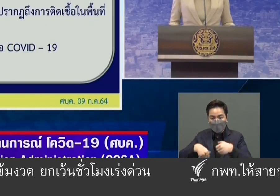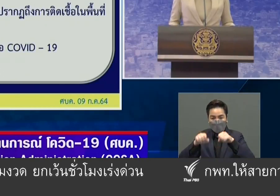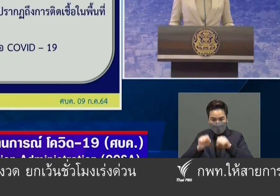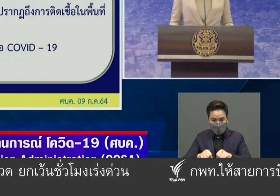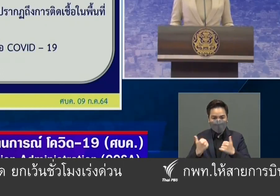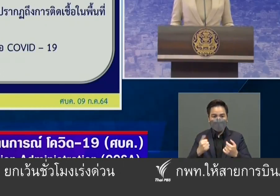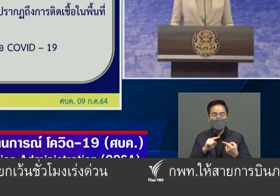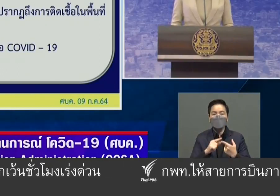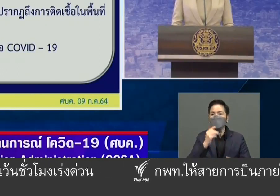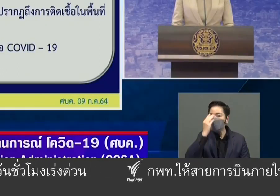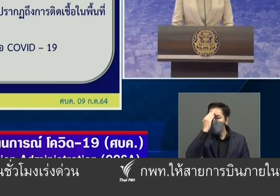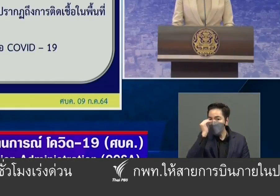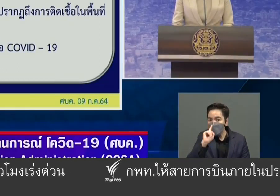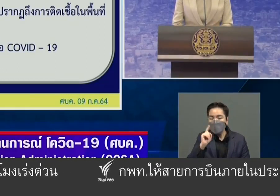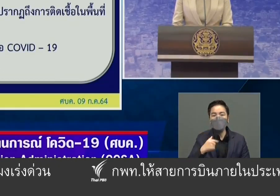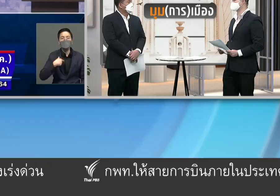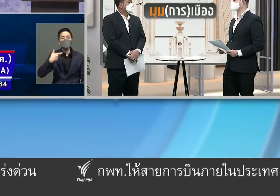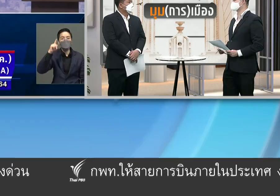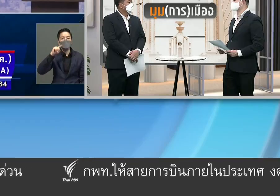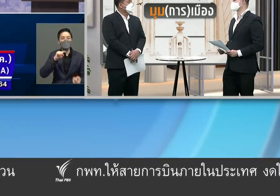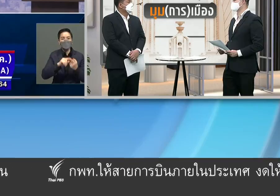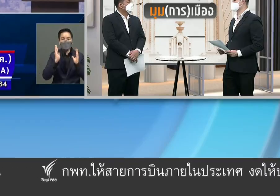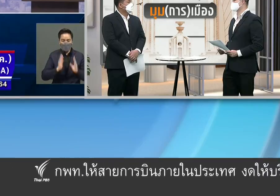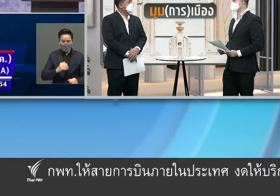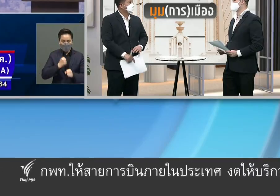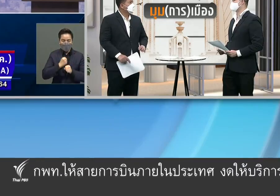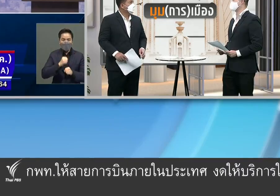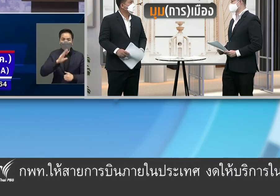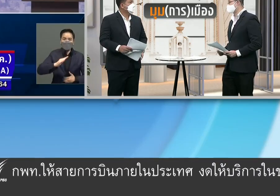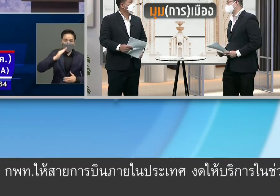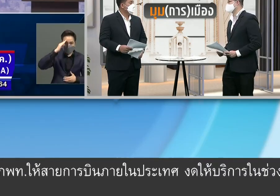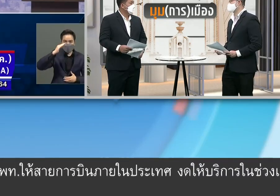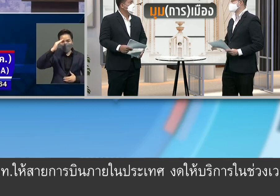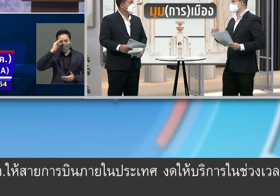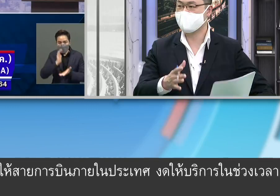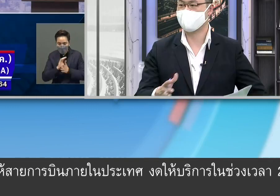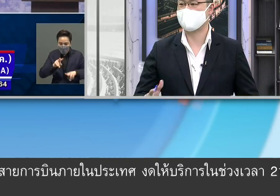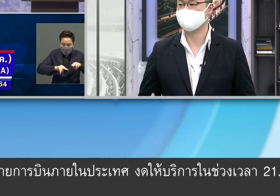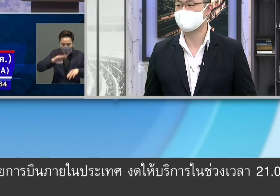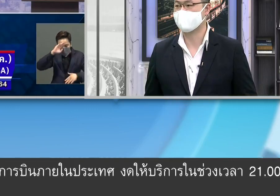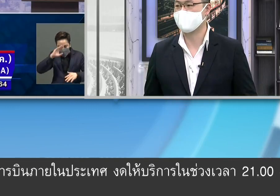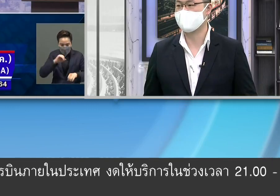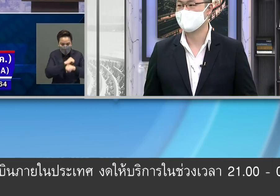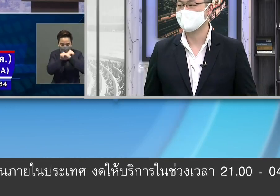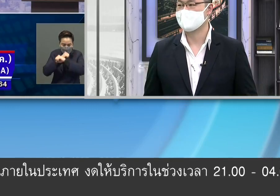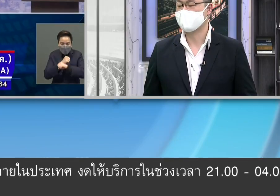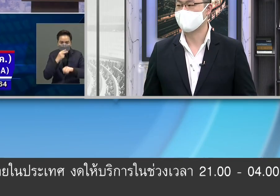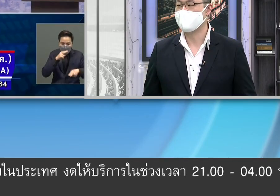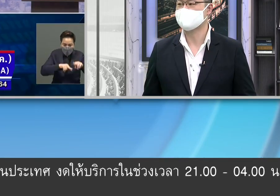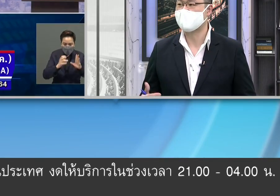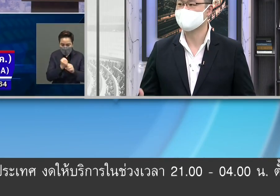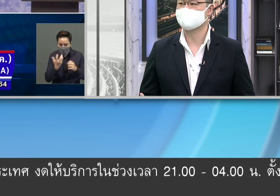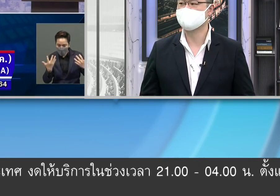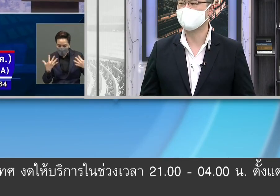แรก ครับวันนี้เป็นวันแรกแล้วก็ถ้าเกิดว่าการปฏิบัติการภายใต้นโยบายที่สั่งออกมา